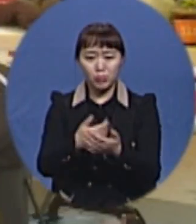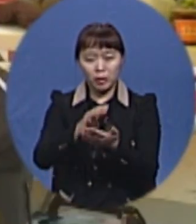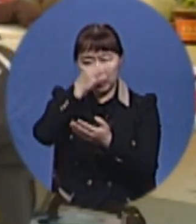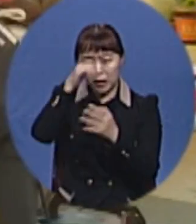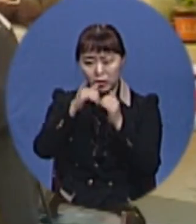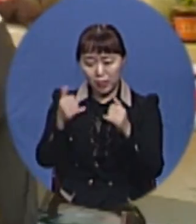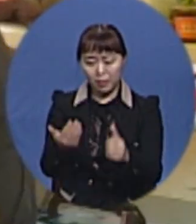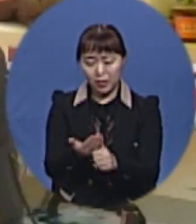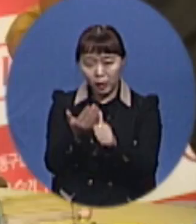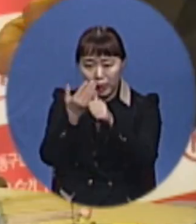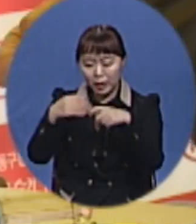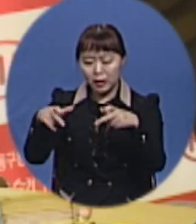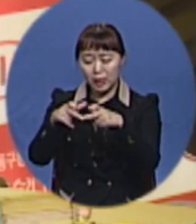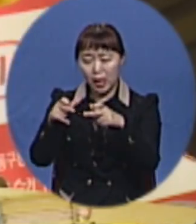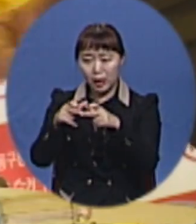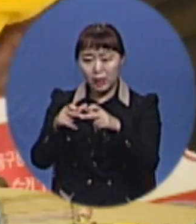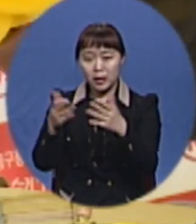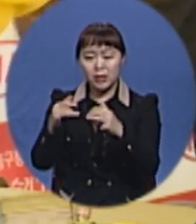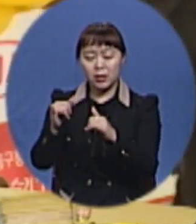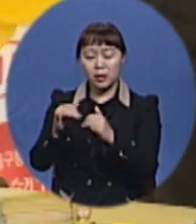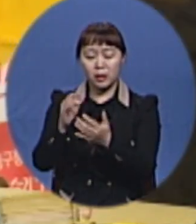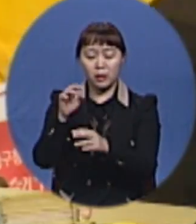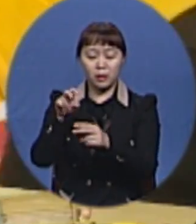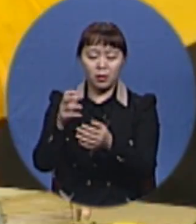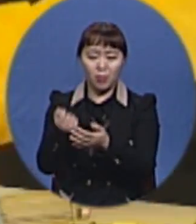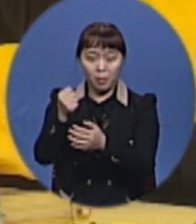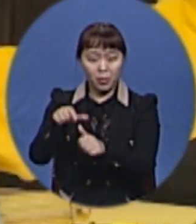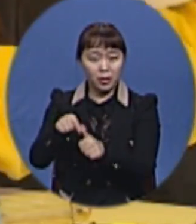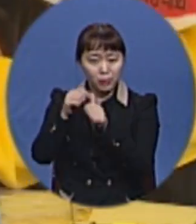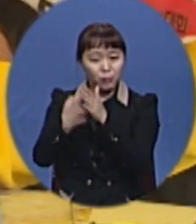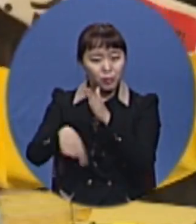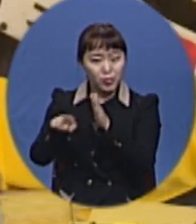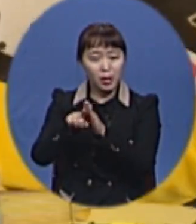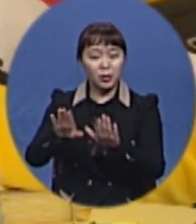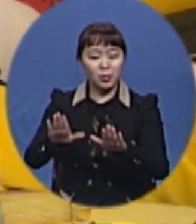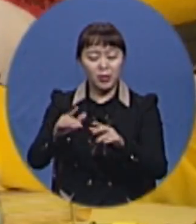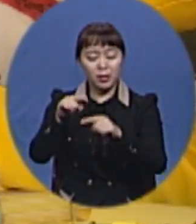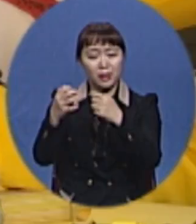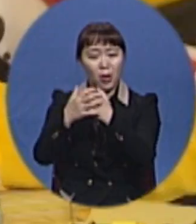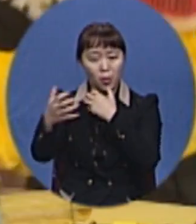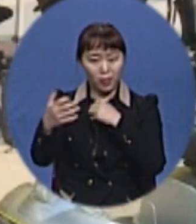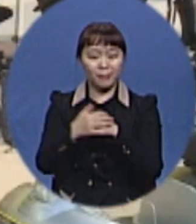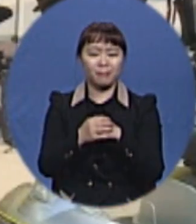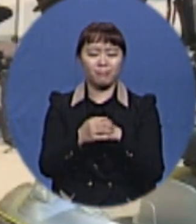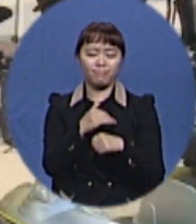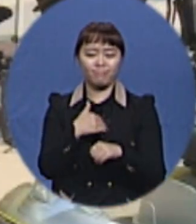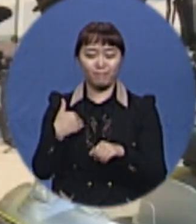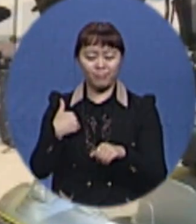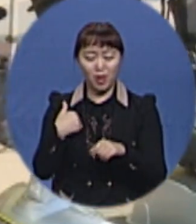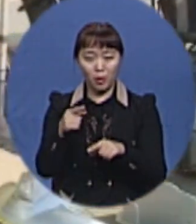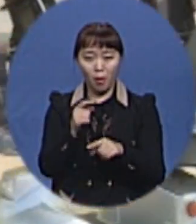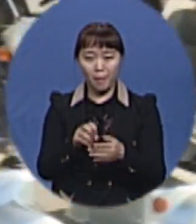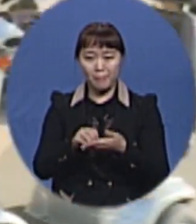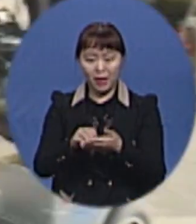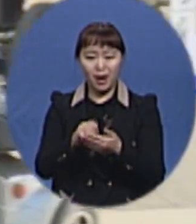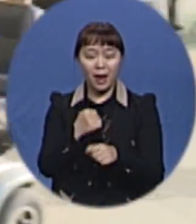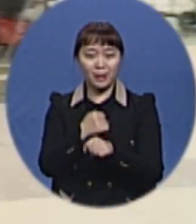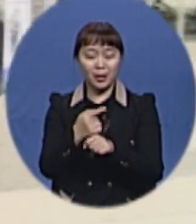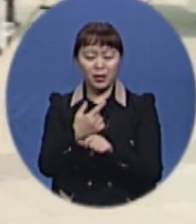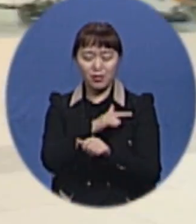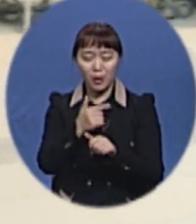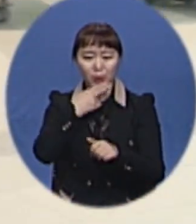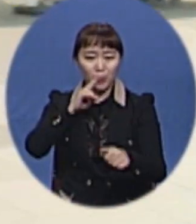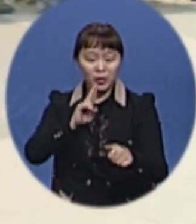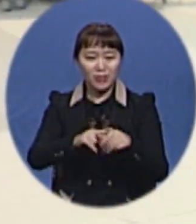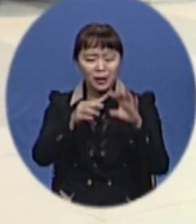수리기술자 양성과 장애인 직업 고용을 위해 마련된 보장구 수리기능대회. 당당히 수리기술자로 자리매김하겠다는 그들의